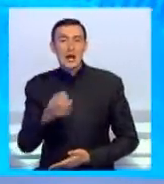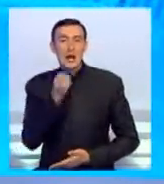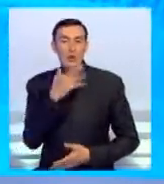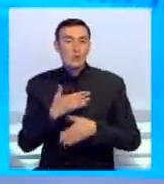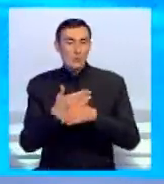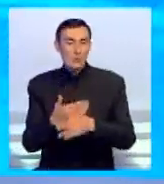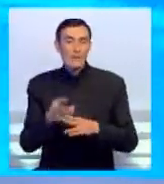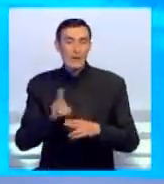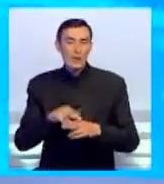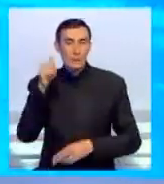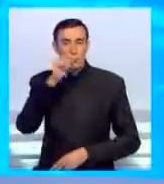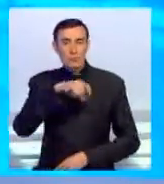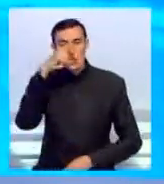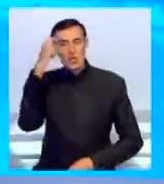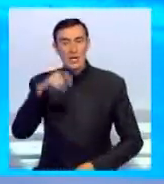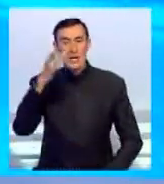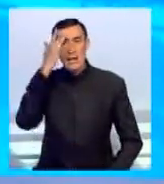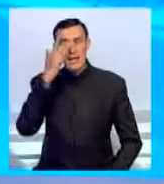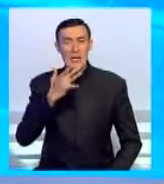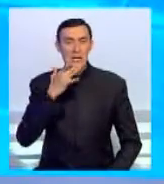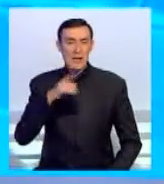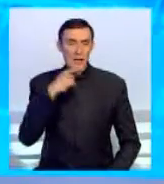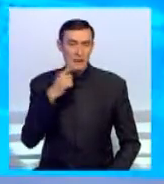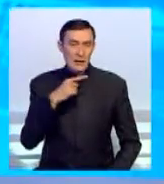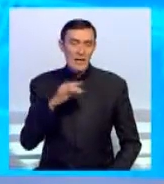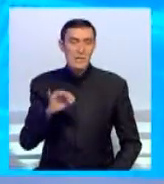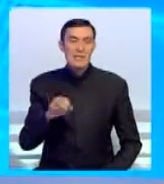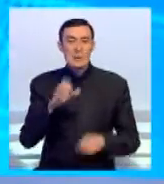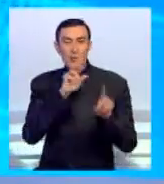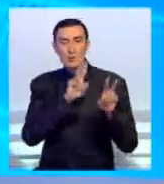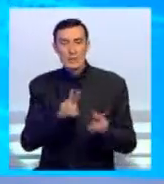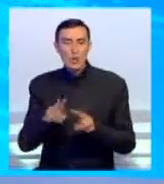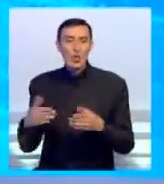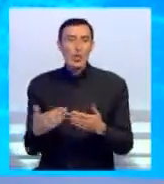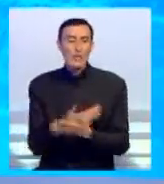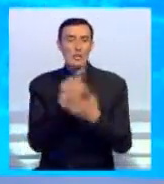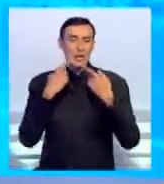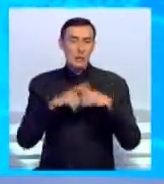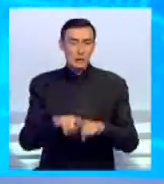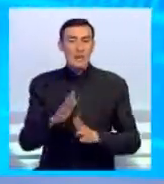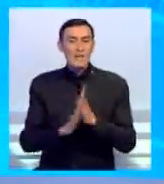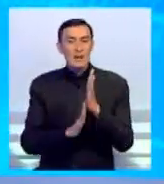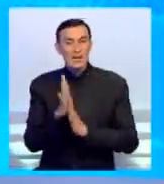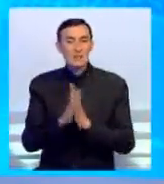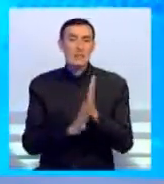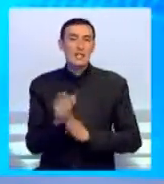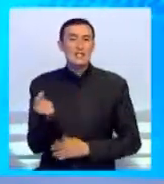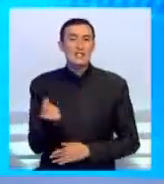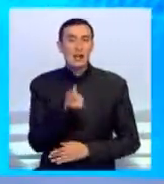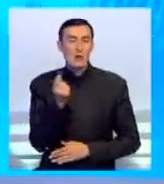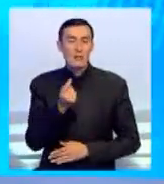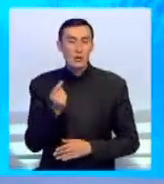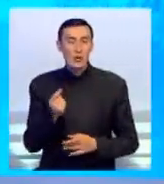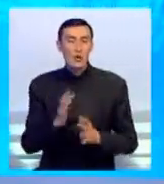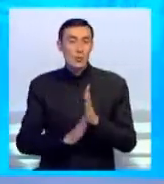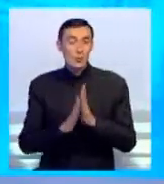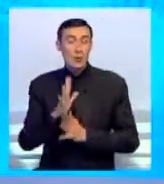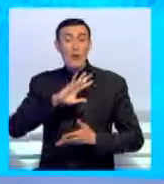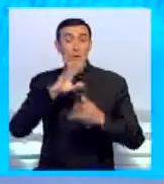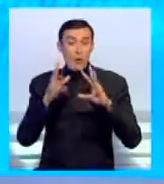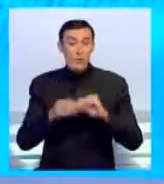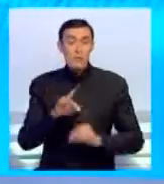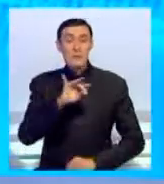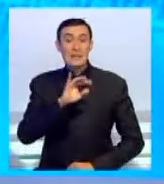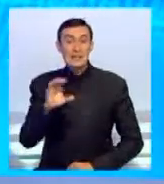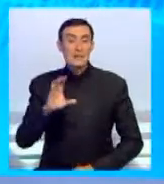подспорьем в этом году стало жаркое лето, говорят аграрии, а также соблюдение передовых технологий выращивания зерновой культуры. В целом под